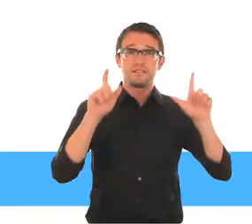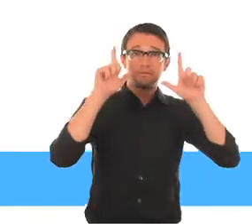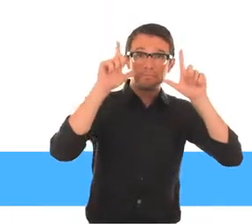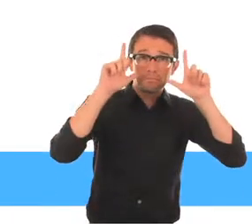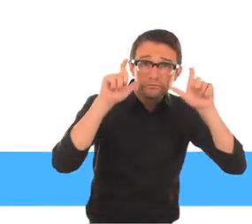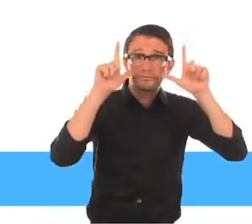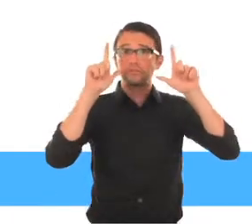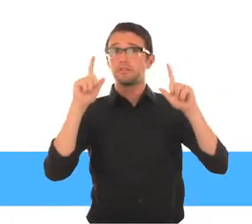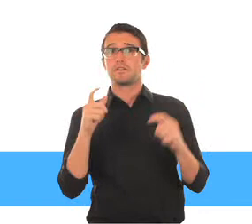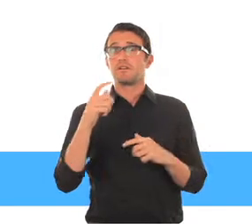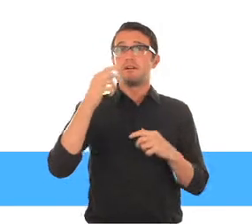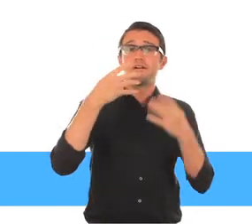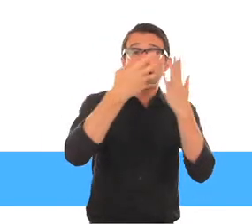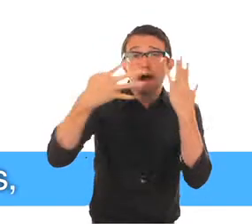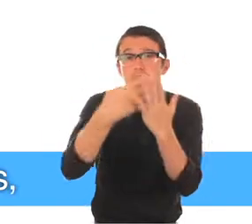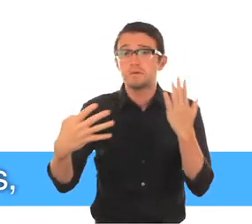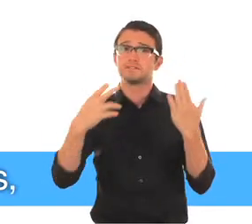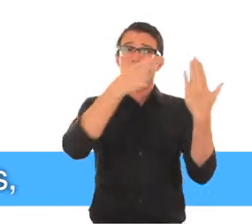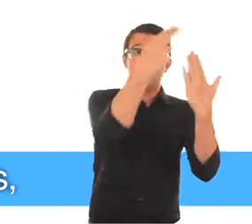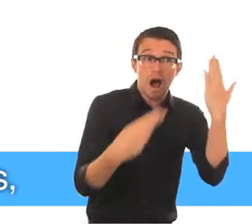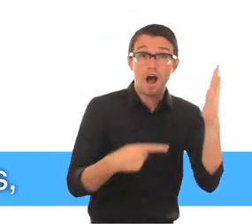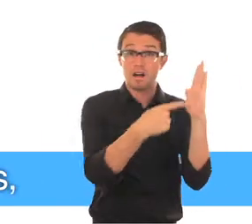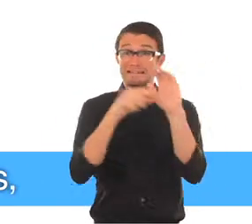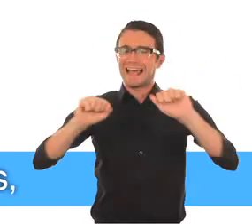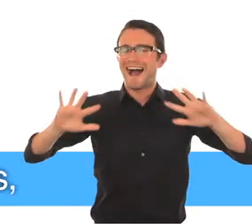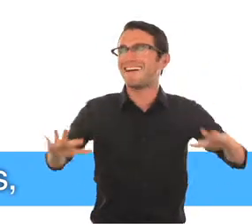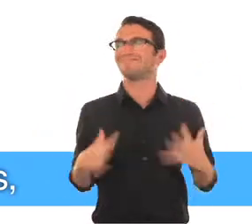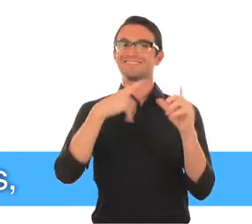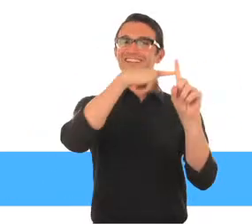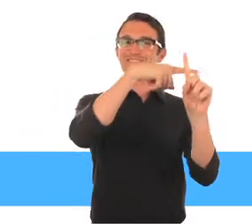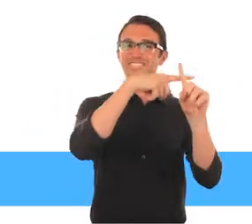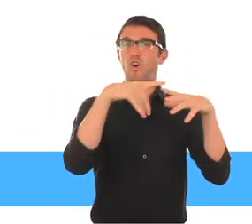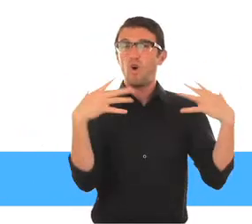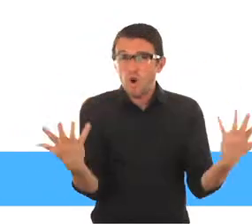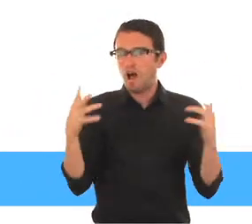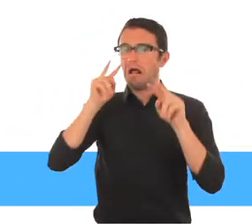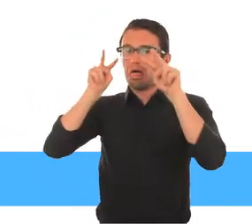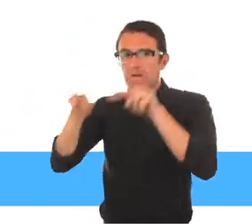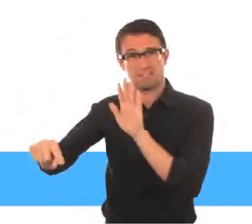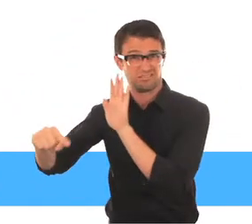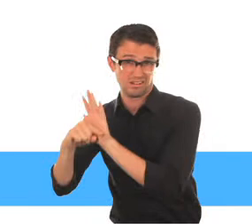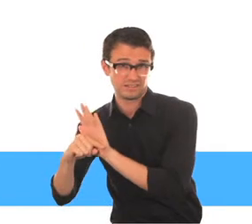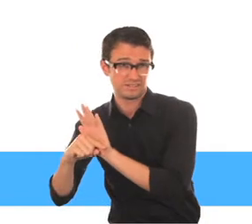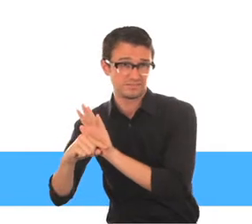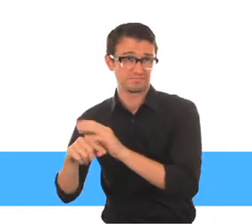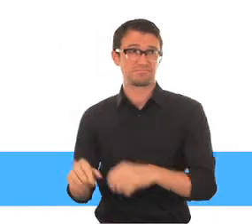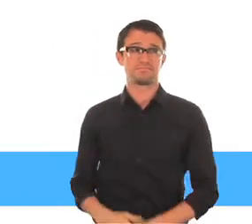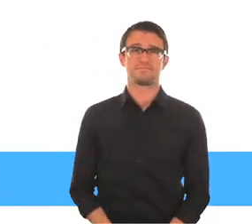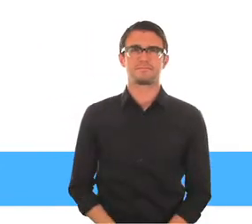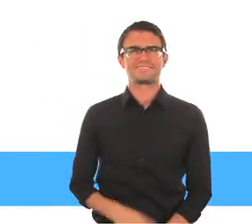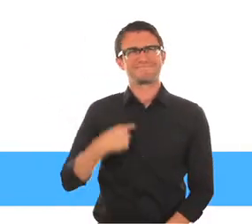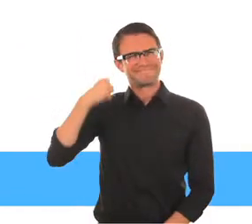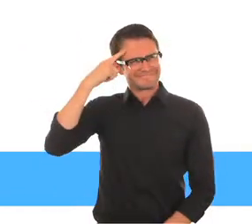Les messages, les mots, les sons et les images peuvent être stimulants et exaltants ou dévalorisants et stigmatisants. Nous devons être proactifs lorsque